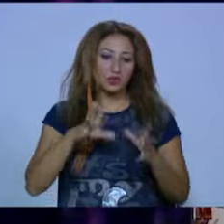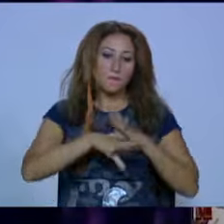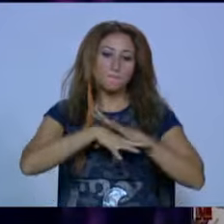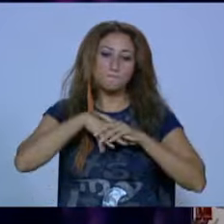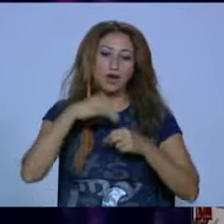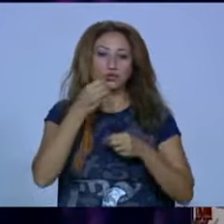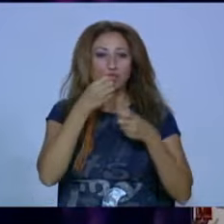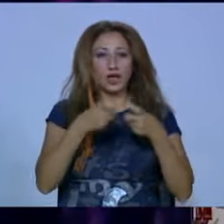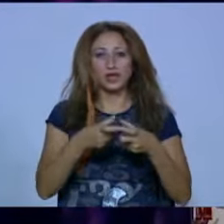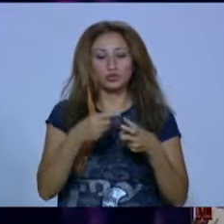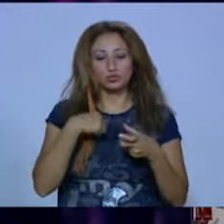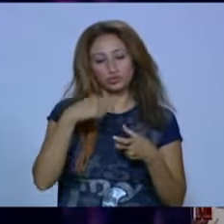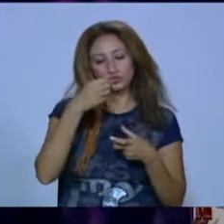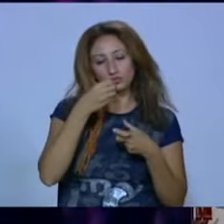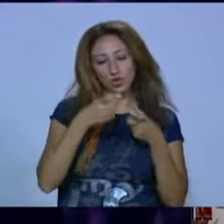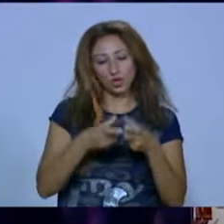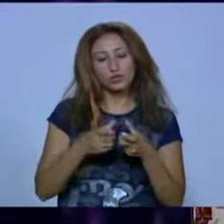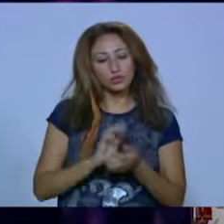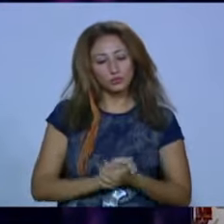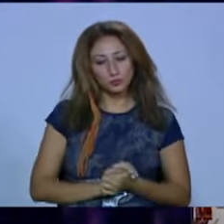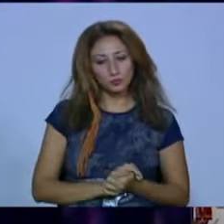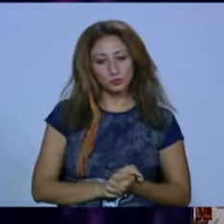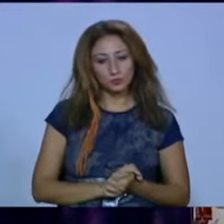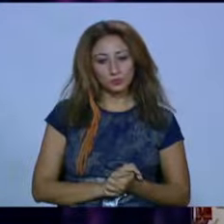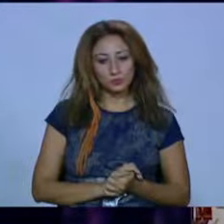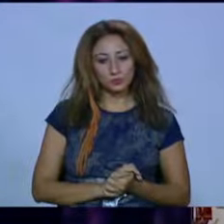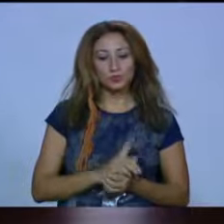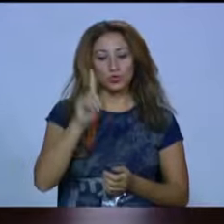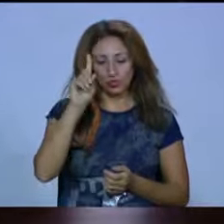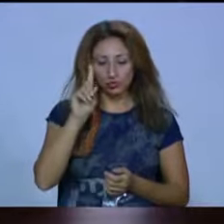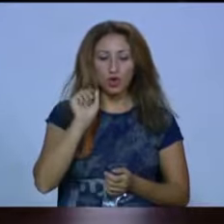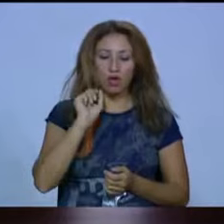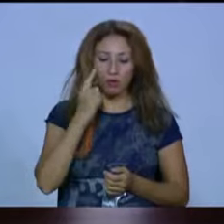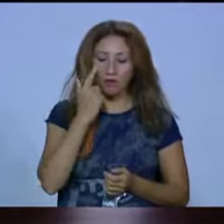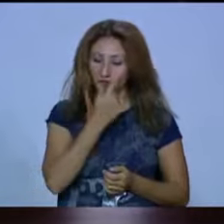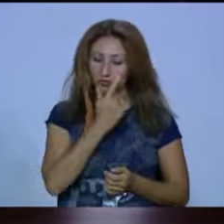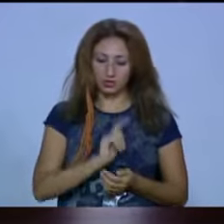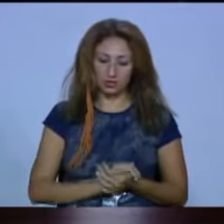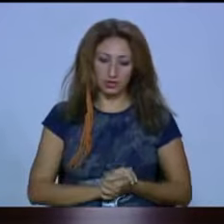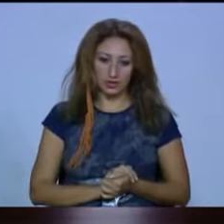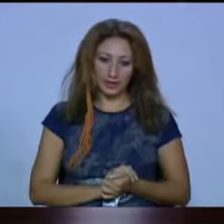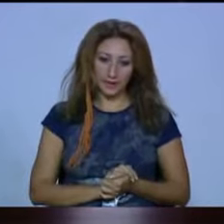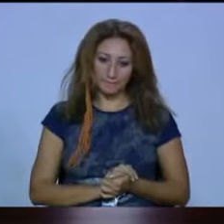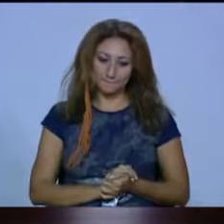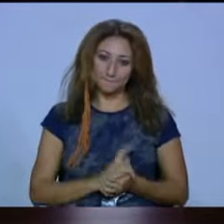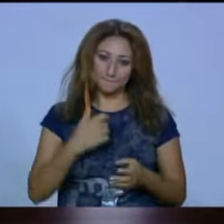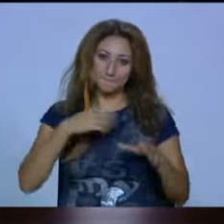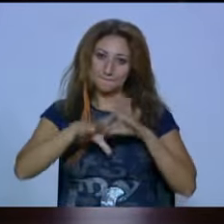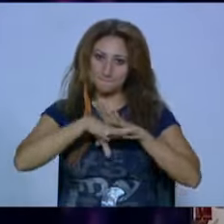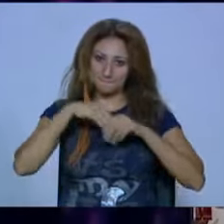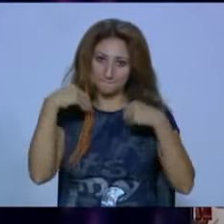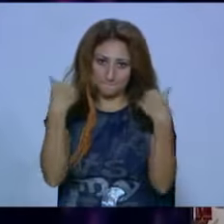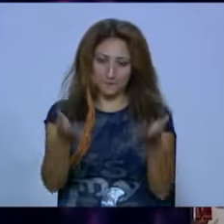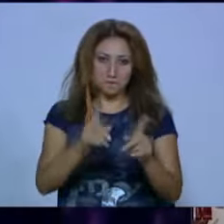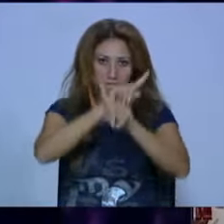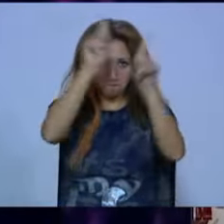اعيش منه انا واولادي. مشروع تعيشي منك؟ طيب يا ستي حاضر، ان شاء الله باذن الله احنا هنقدم لك مشروع